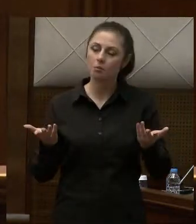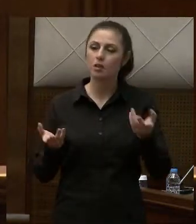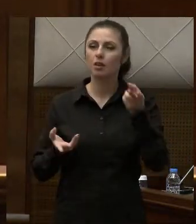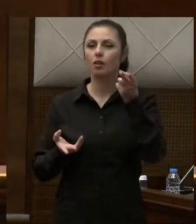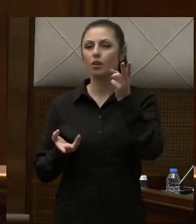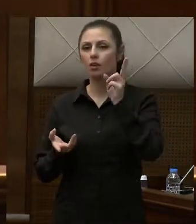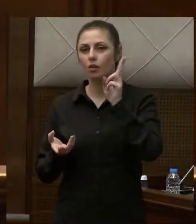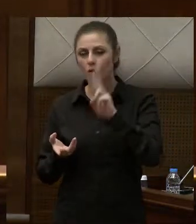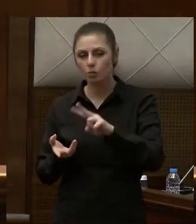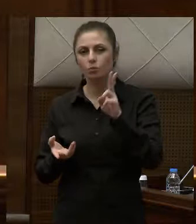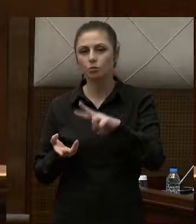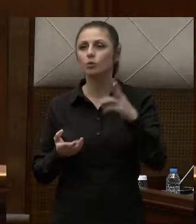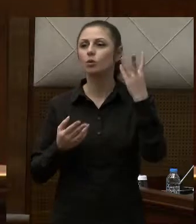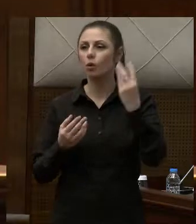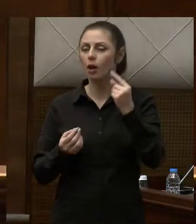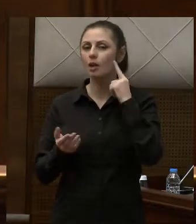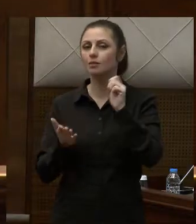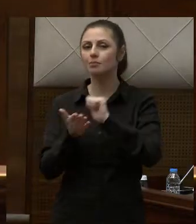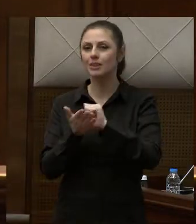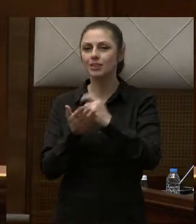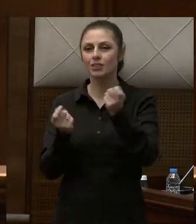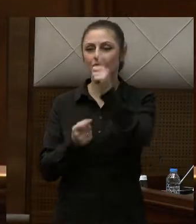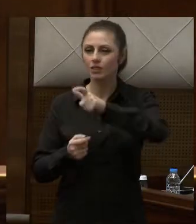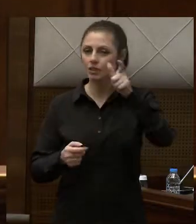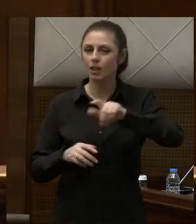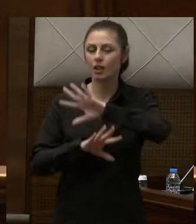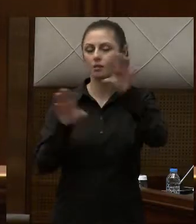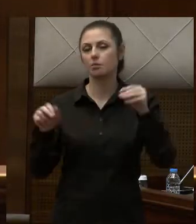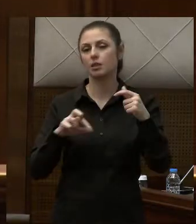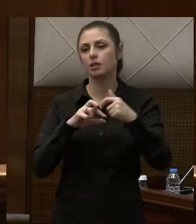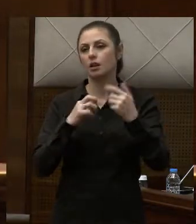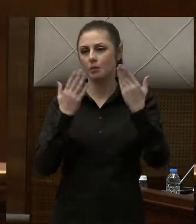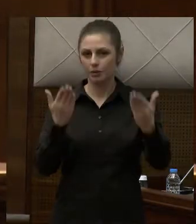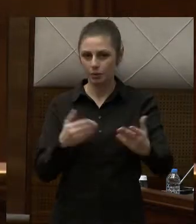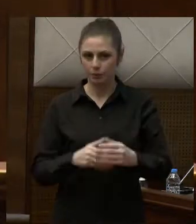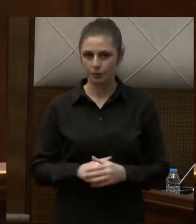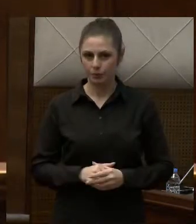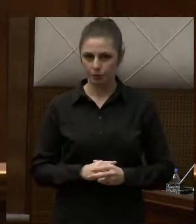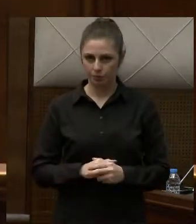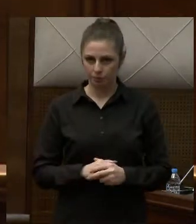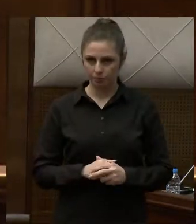etmiş basın mensuplarını da rahmetle, şükranla anıyoruz.